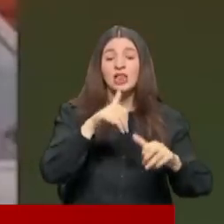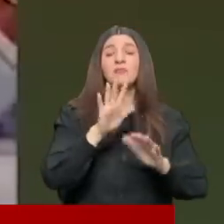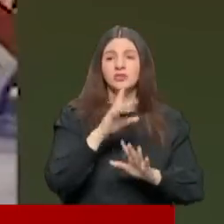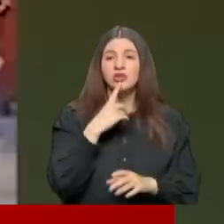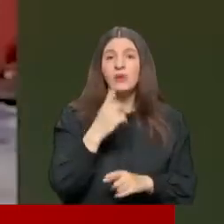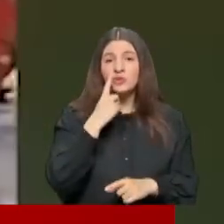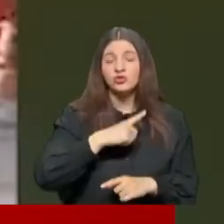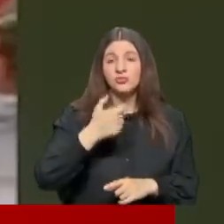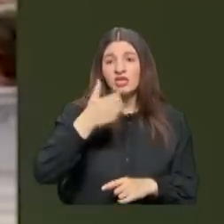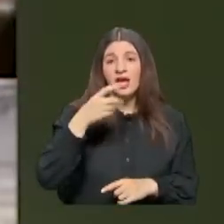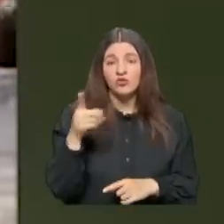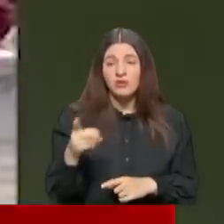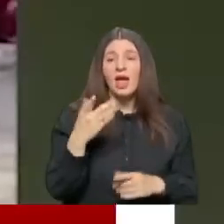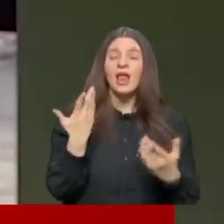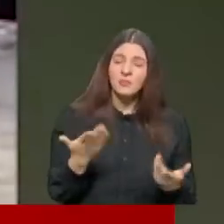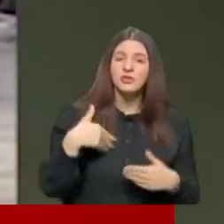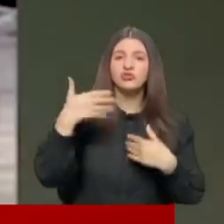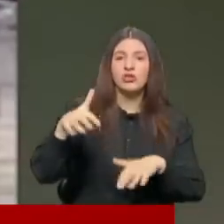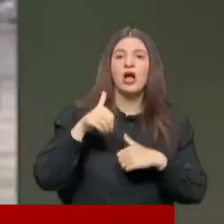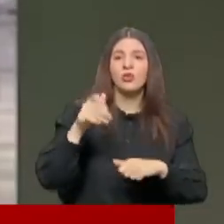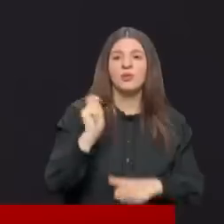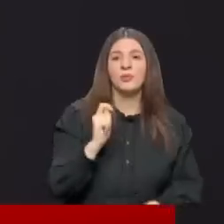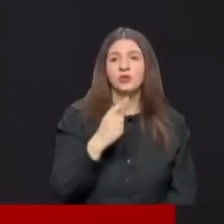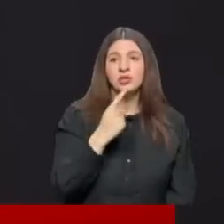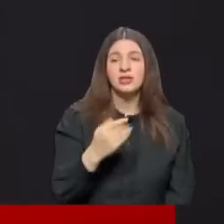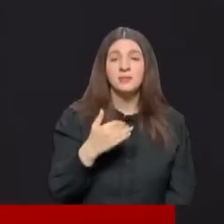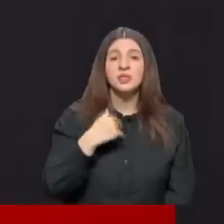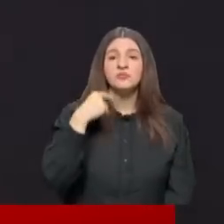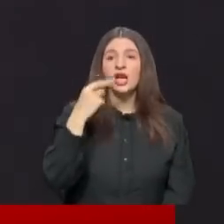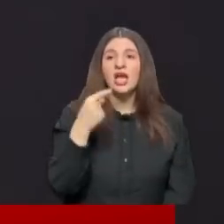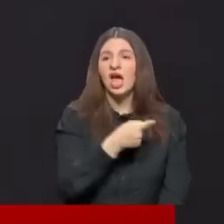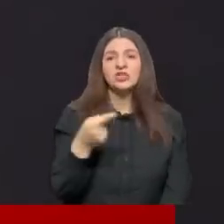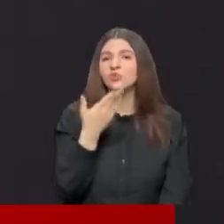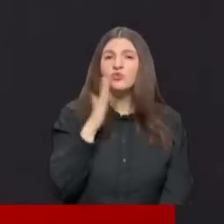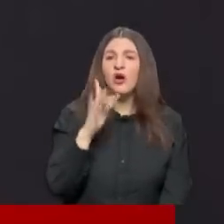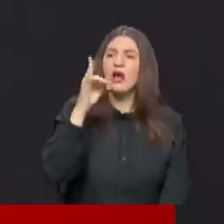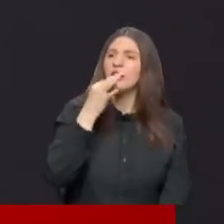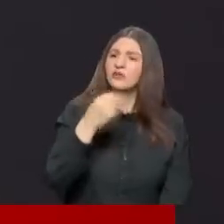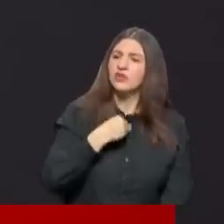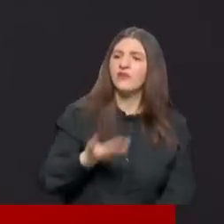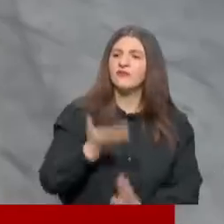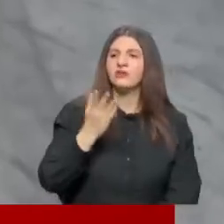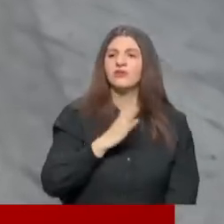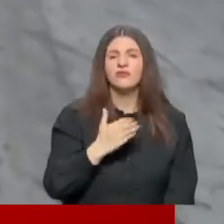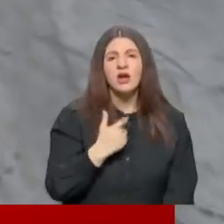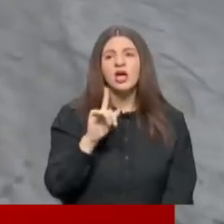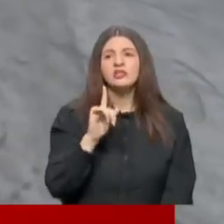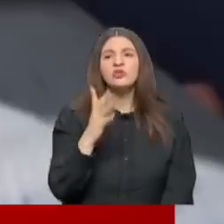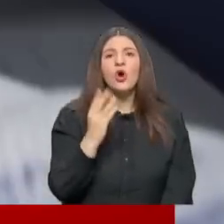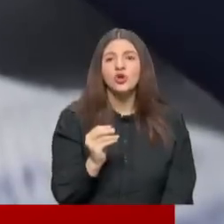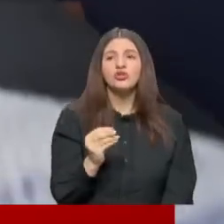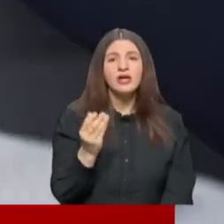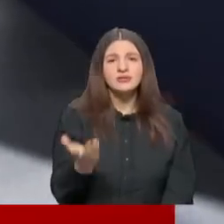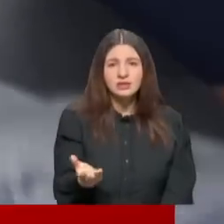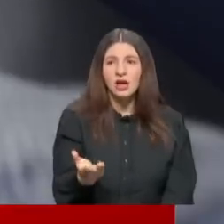ama Cumhurbaşkanı Erdoğan elbette dışarıdan alıyoruz dedi. Bizim şeker noksanımız yok, Allah'ın izniyle fazlamız var. İhtiyaç duyulacak